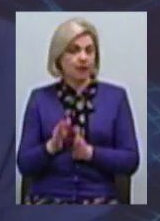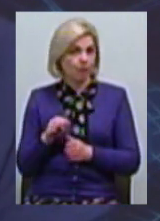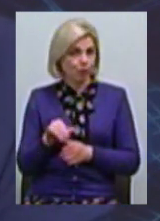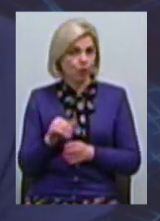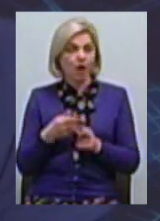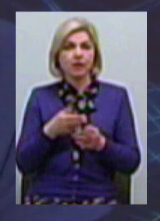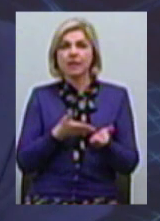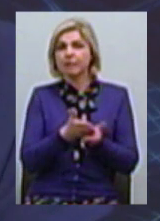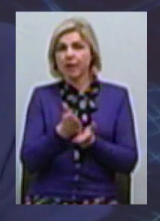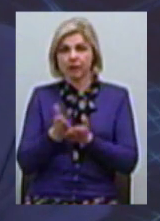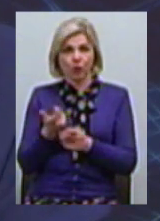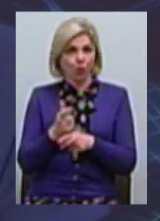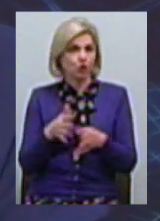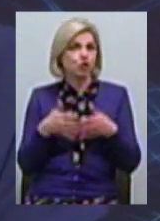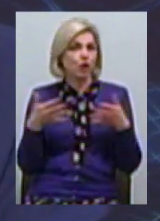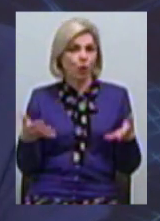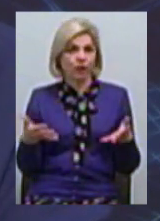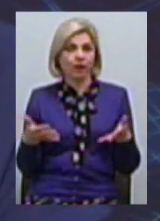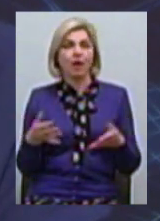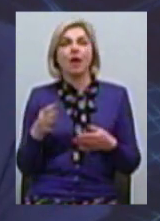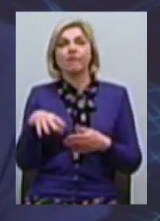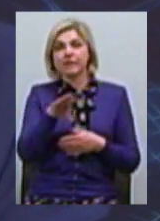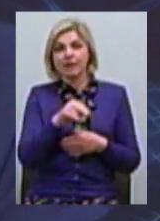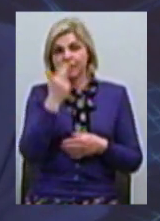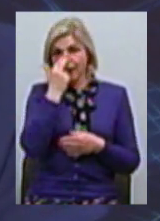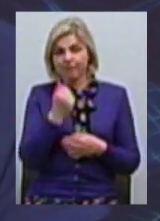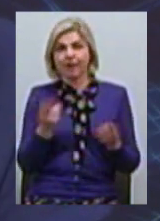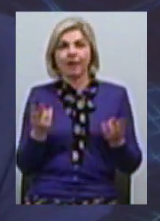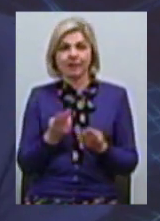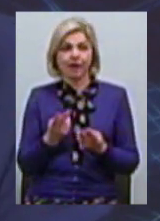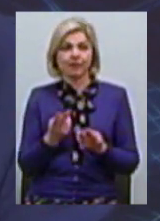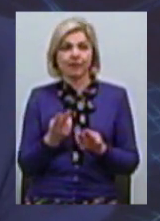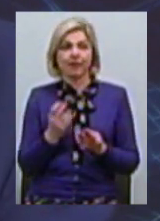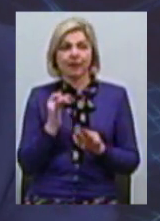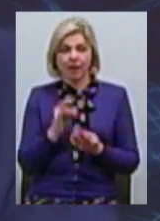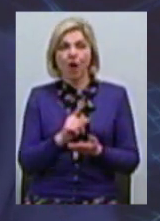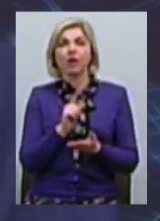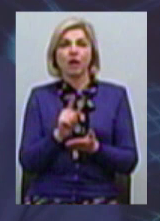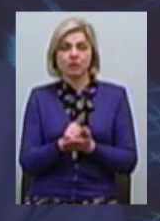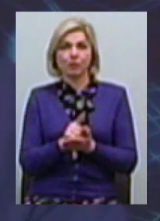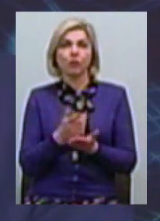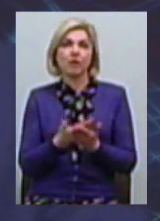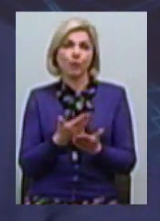спектр очень, очень широкий. Но все эти навыки надо, как сказать, и это, разумеется, также, допустим,